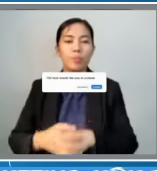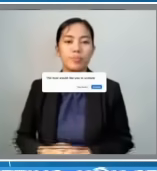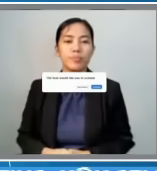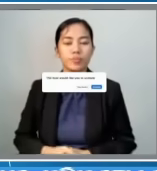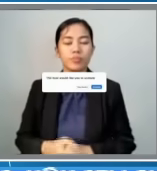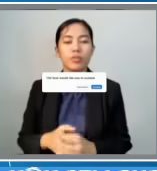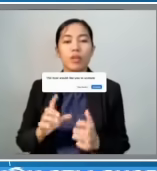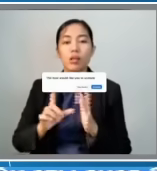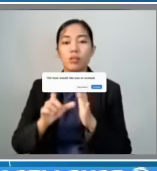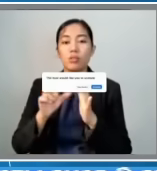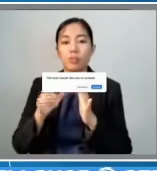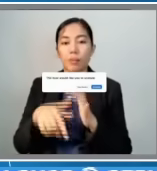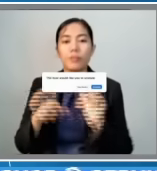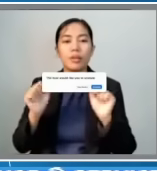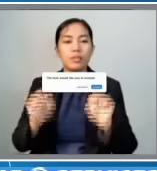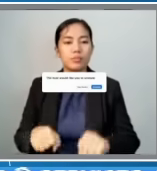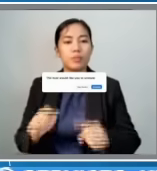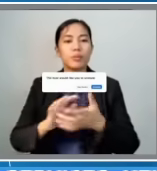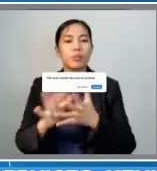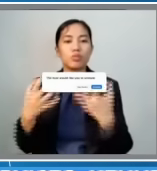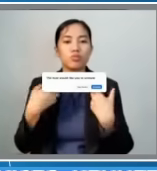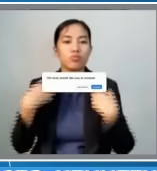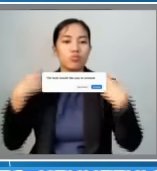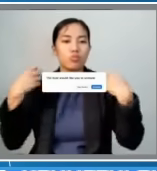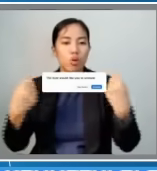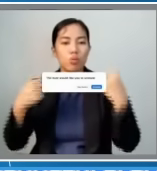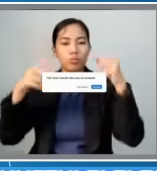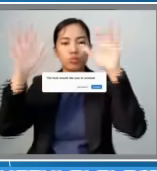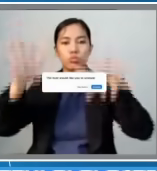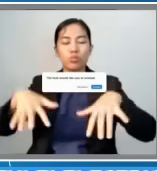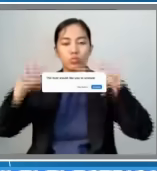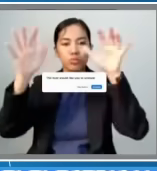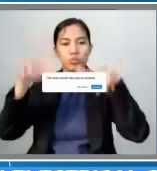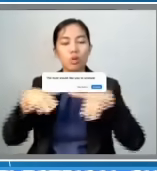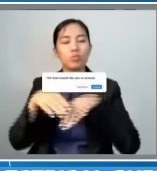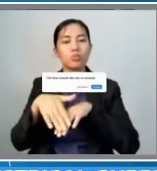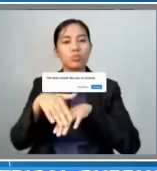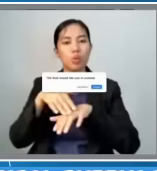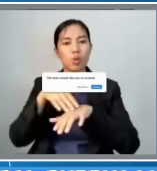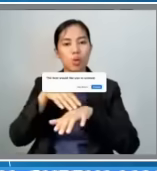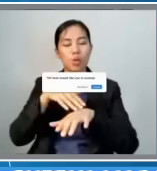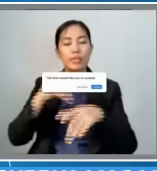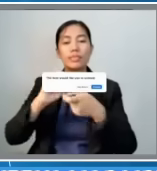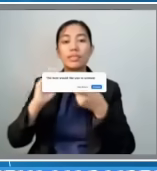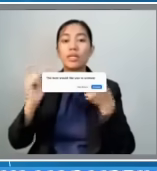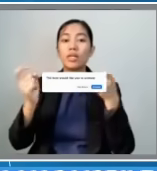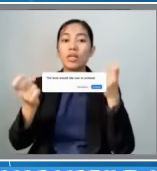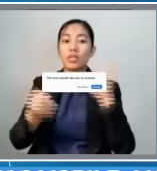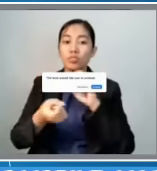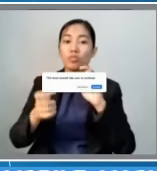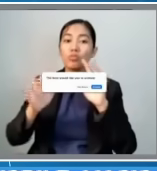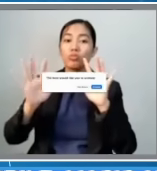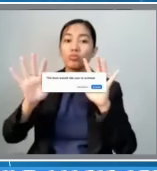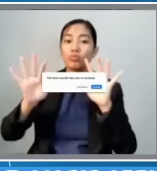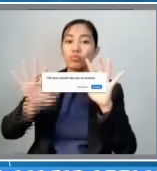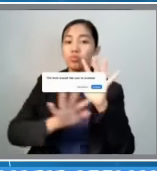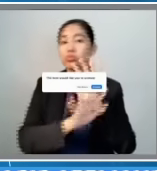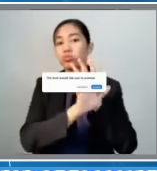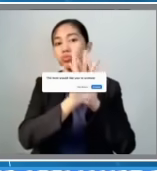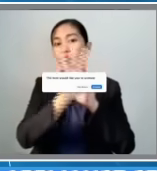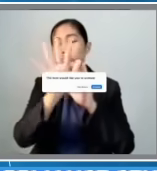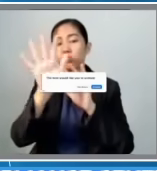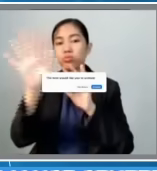posible pang lumakas ang bagyong Goring at unti-unti itong magbabago ng direksyon at tatahak ng tinatawag